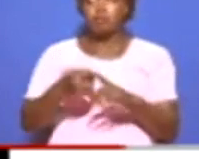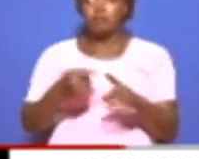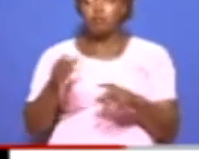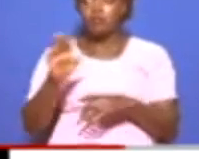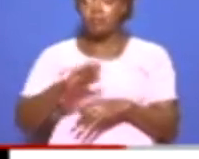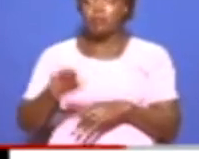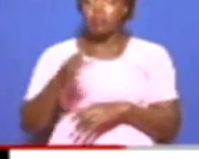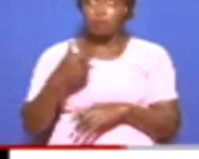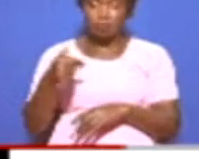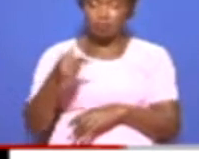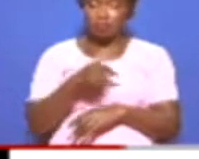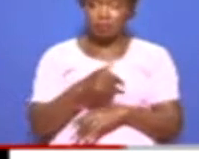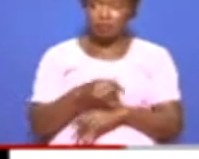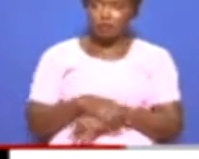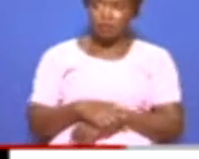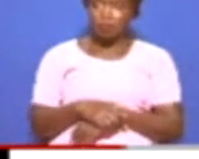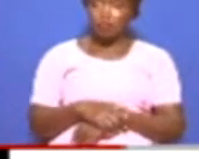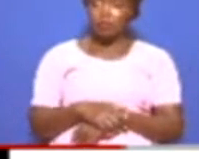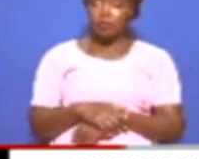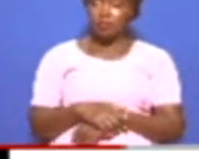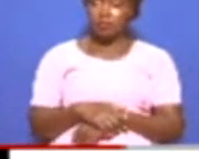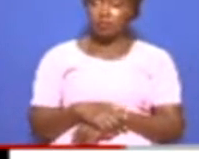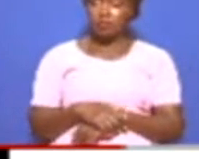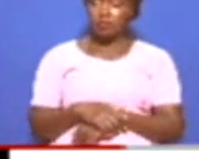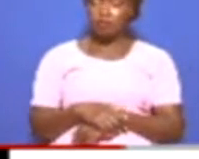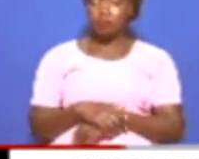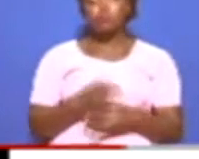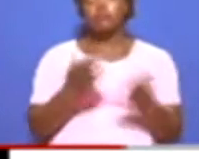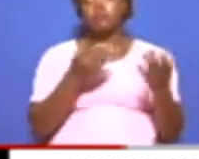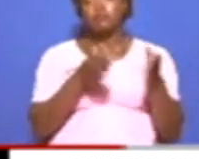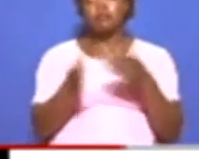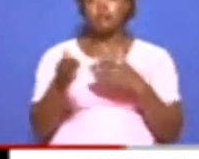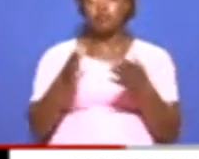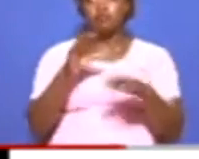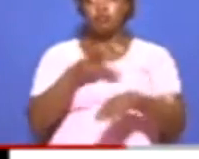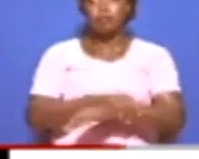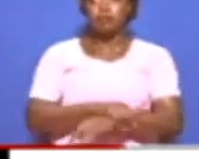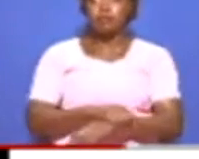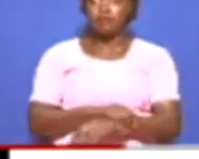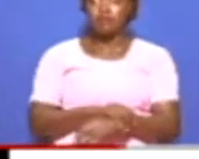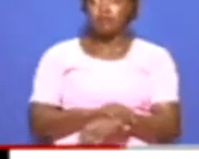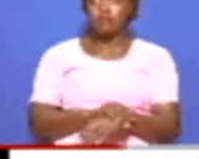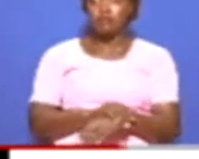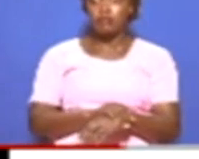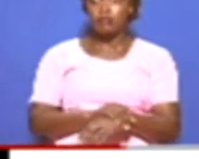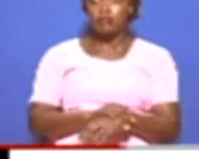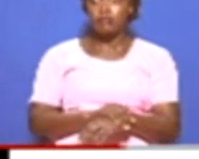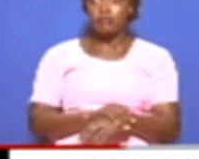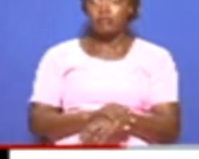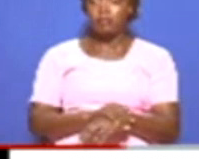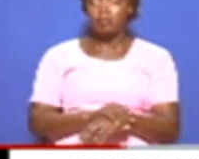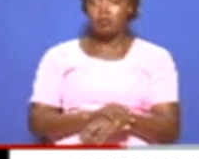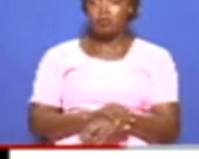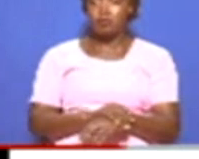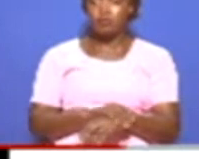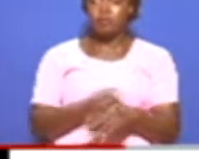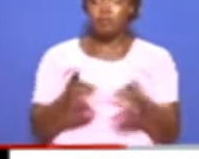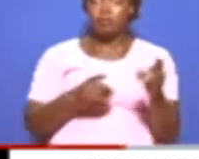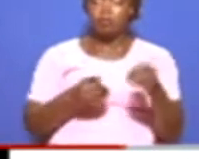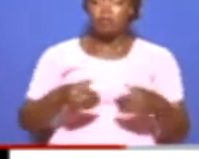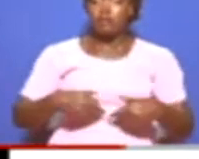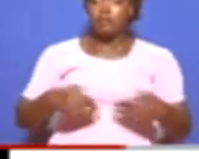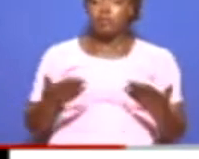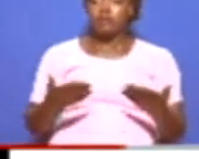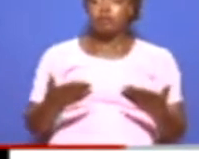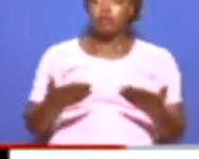letu. Na tumai nikipewa fursa hii ya kuwakilisha eneo bunge hili, tutapata kuwaelekeza vijana namna ya kutega